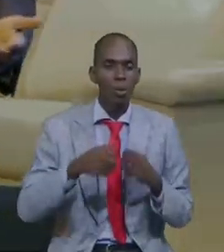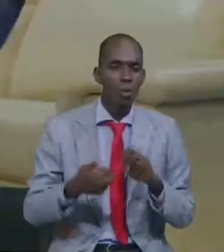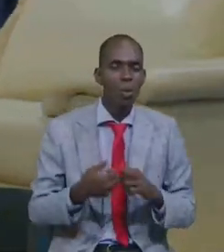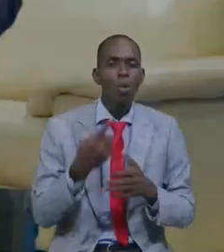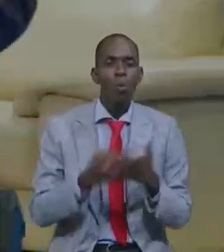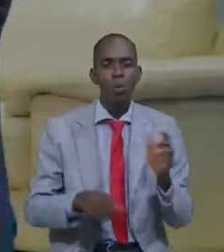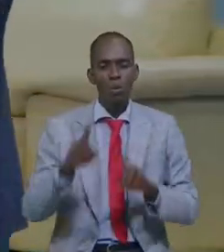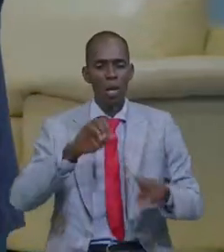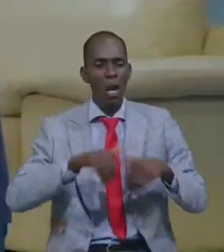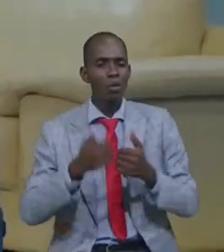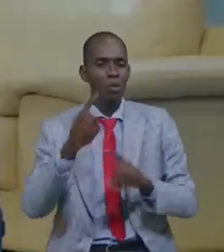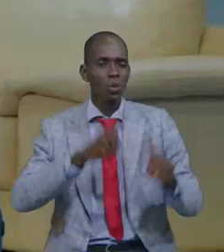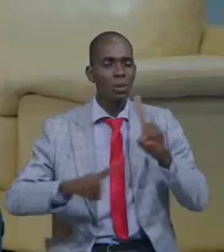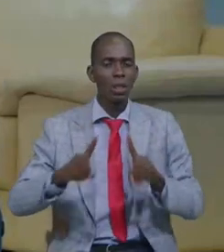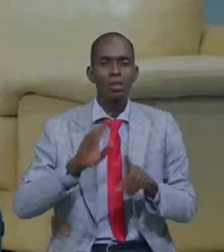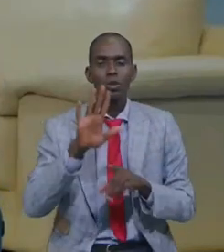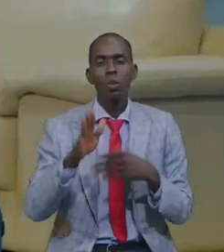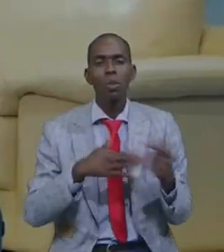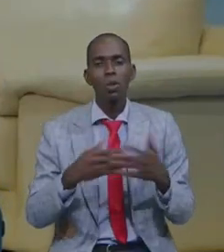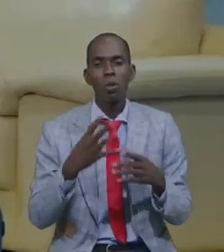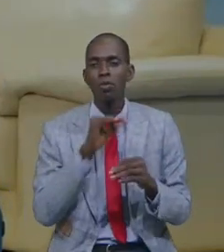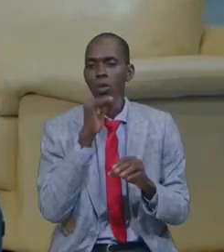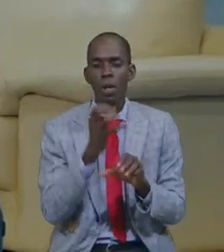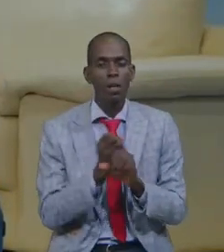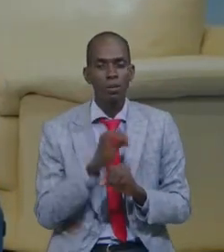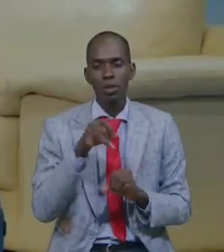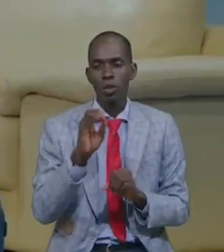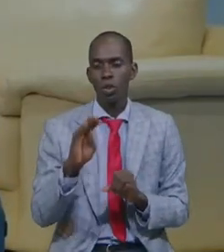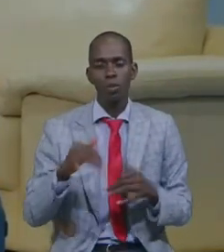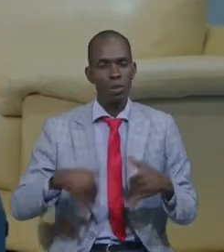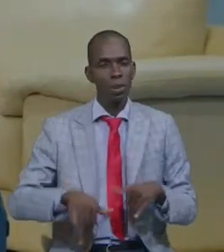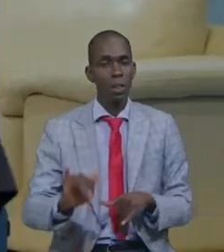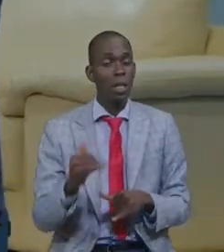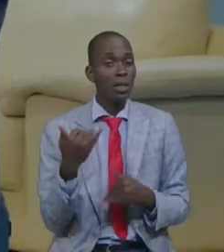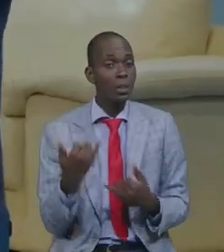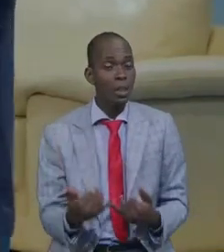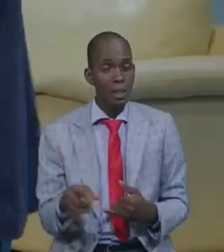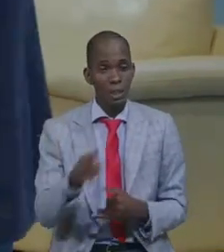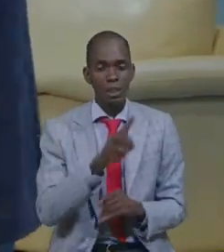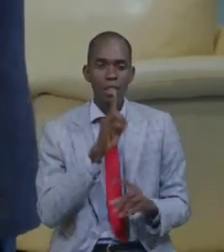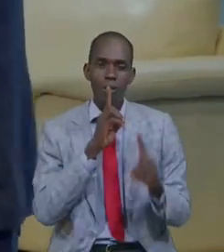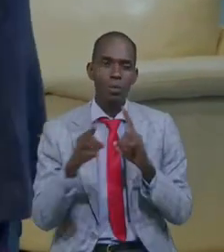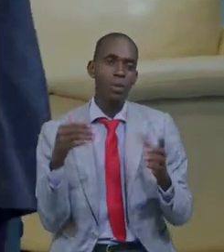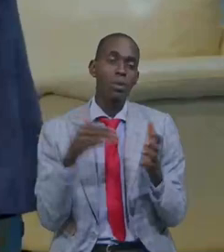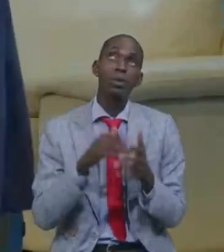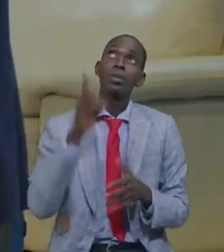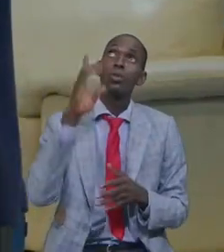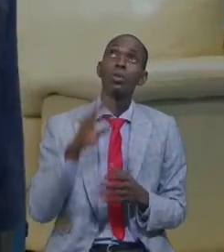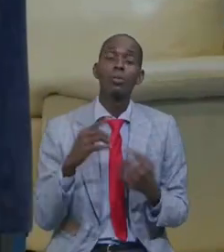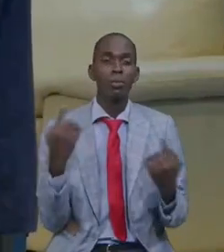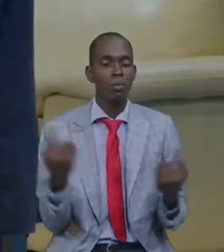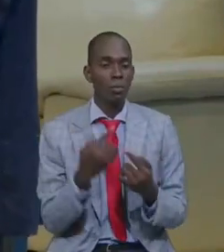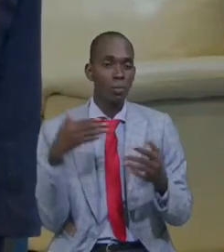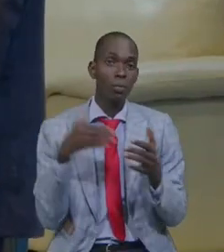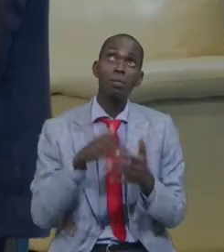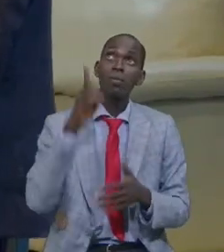notre chômage? Maintenant, ils parlaient contre Dieu. Ils ont péché contre Dieu et contre Moïse.